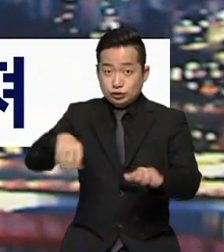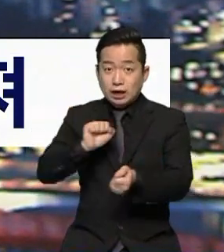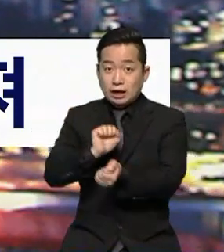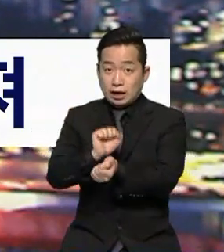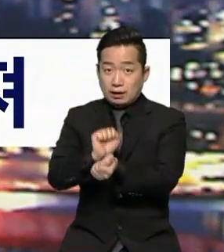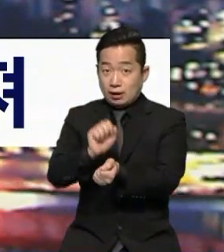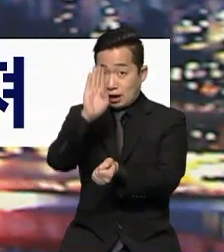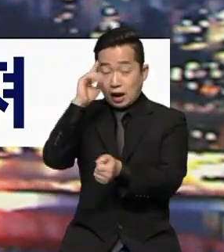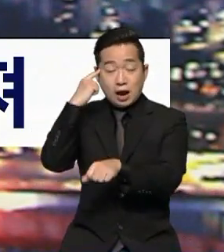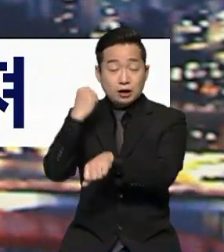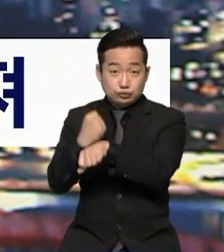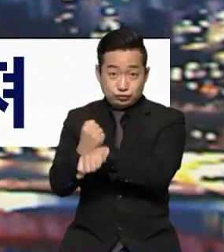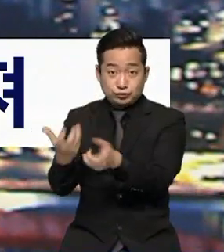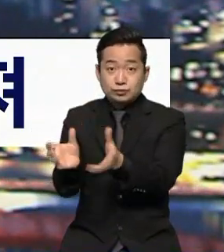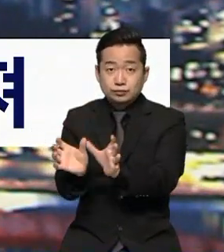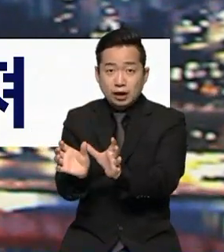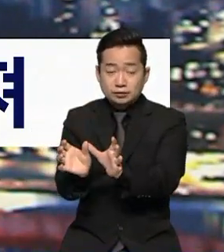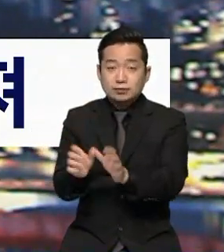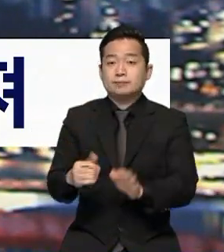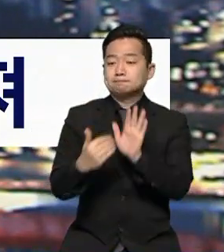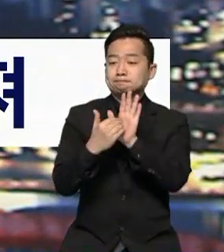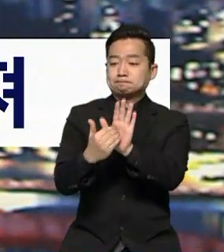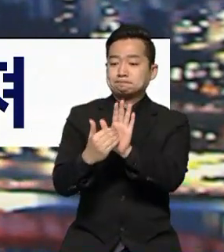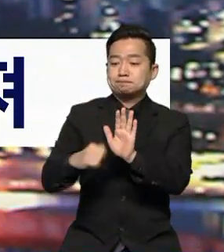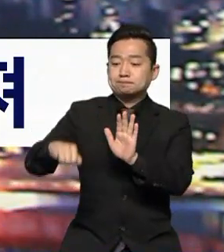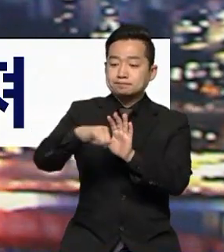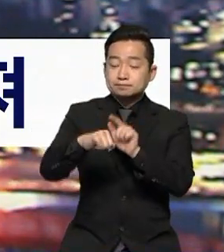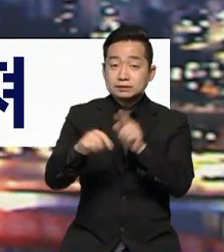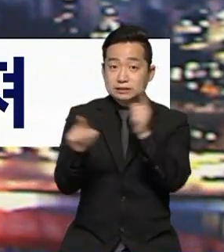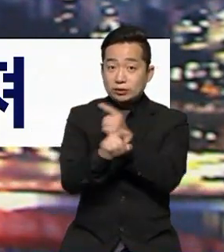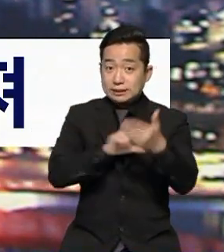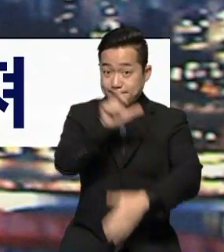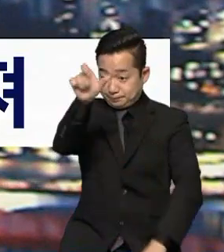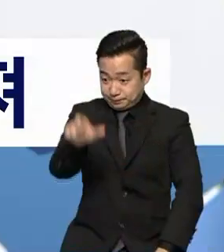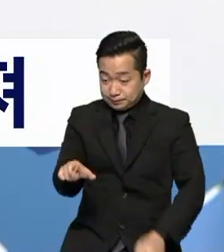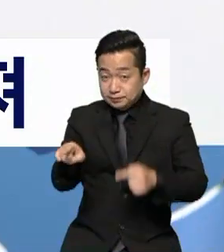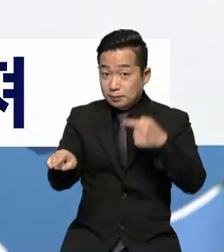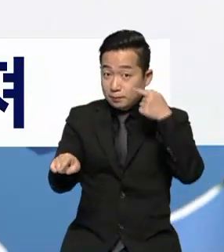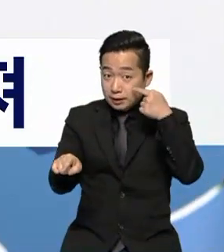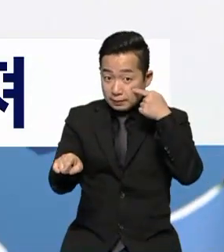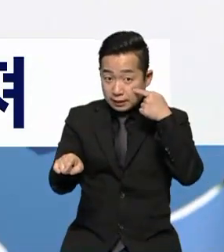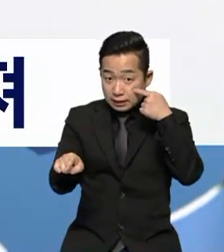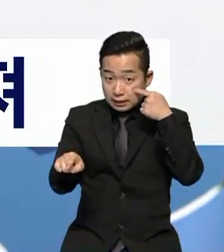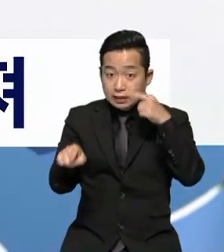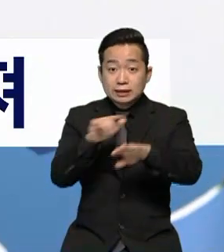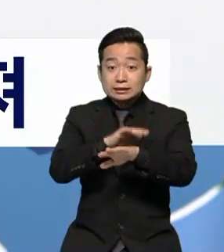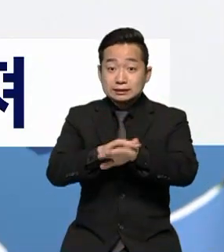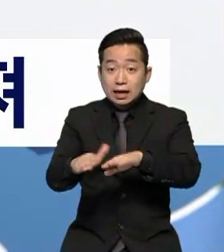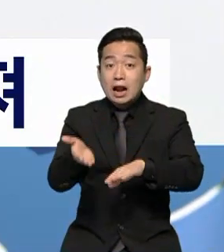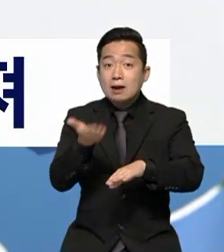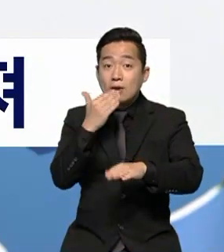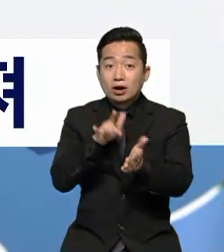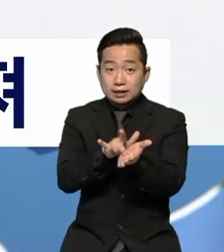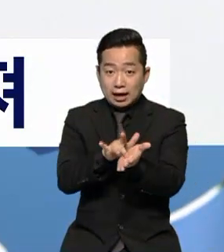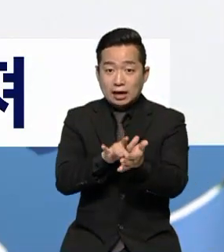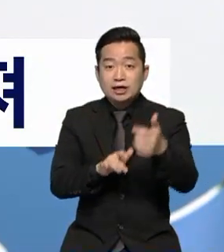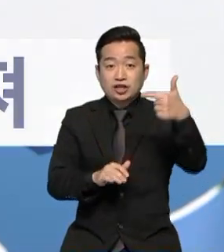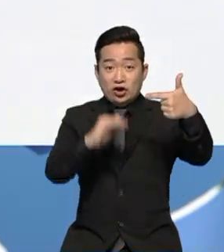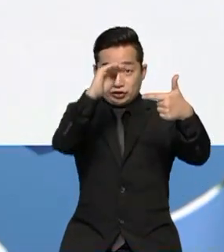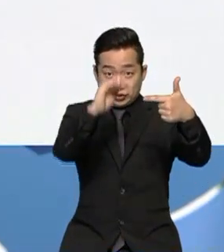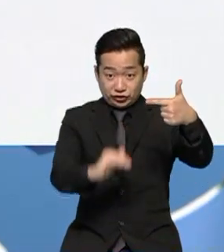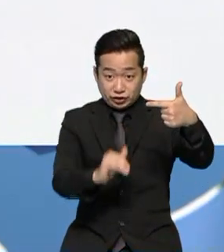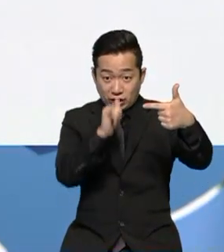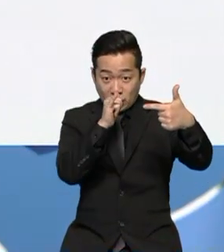감염학회가 발표한 다재 내성균 최신 치료제 목록 보시겠는데요 잘 되는 항생제를 6개를 선정했는데